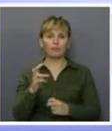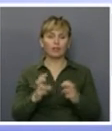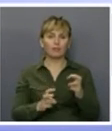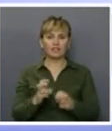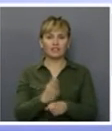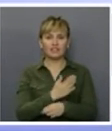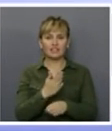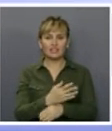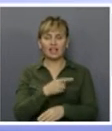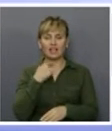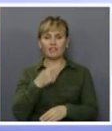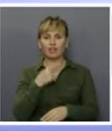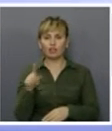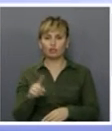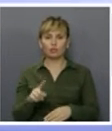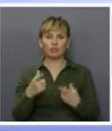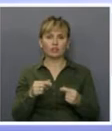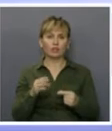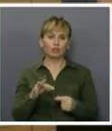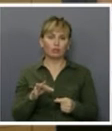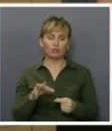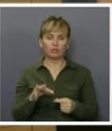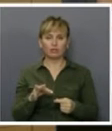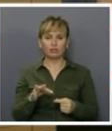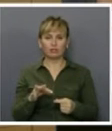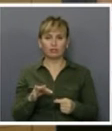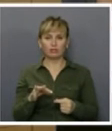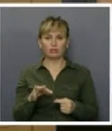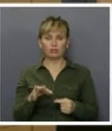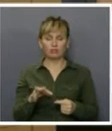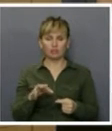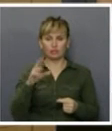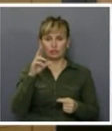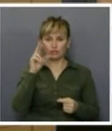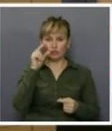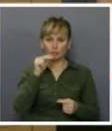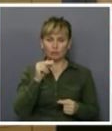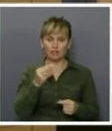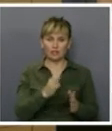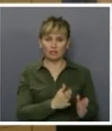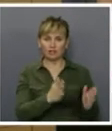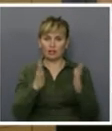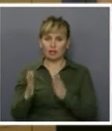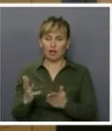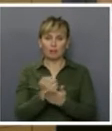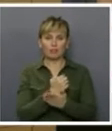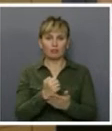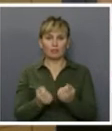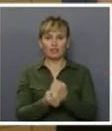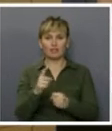говорят, что где-то кабально, отсрочка, допустим, непосредственно появились формулировки